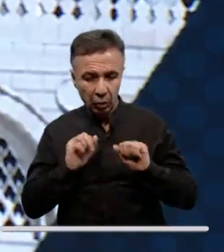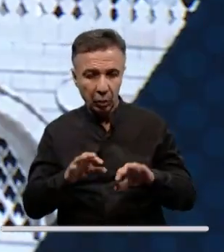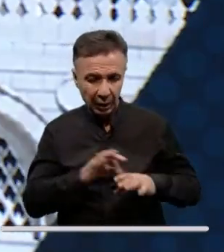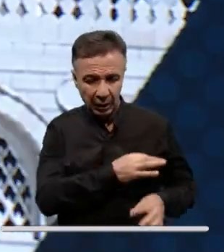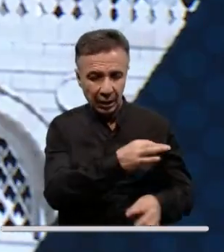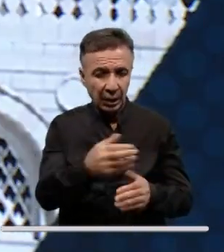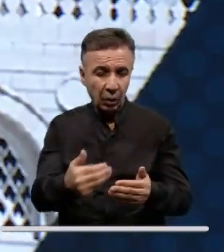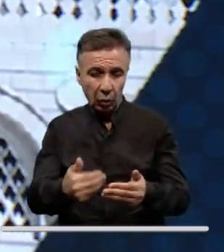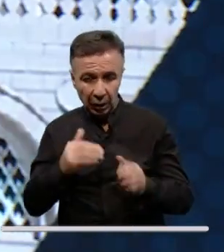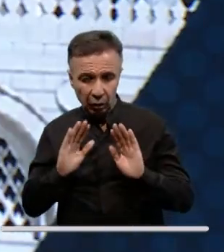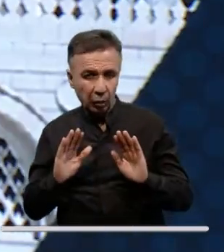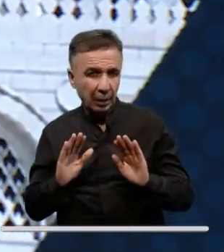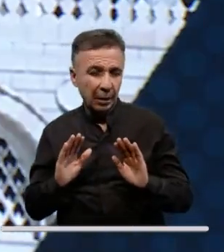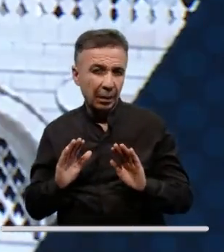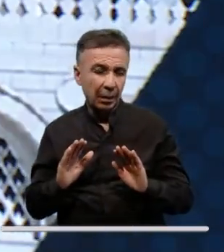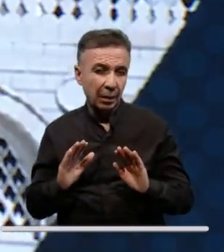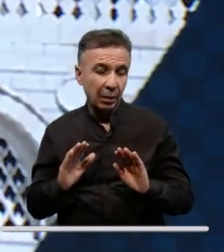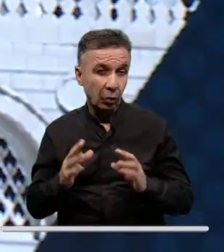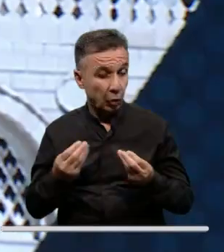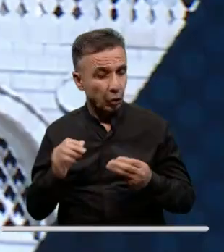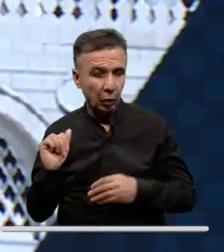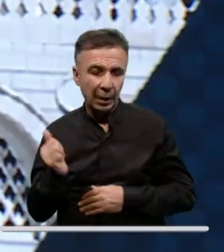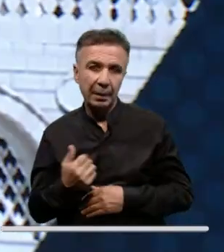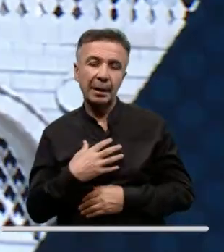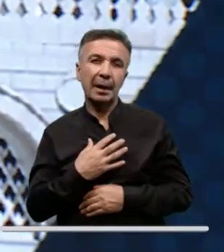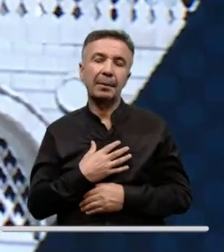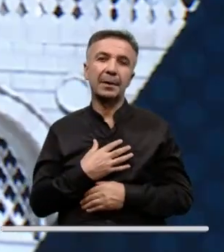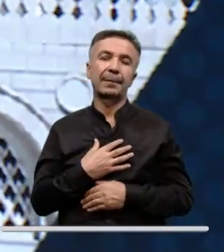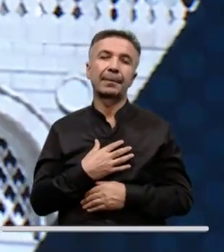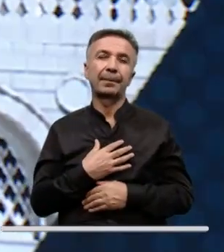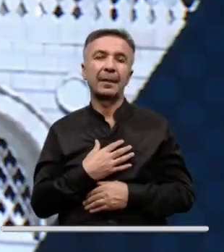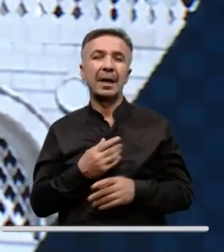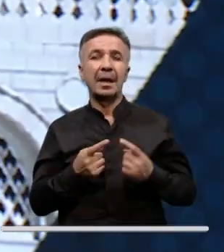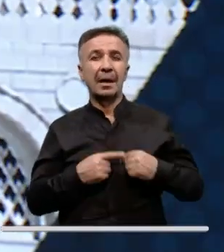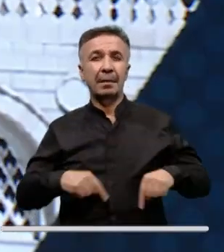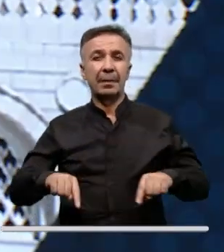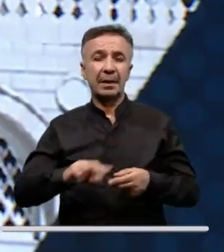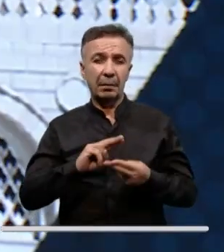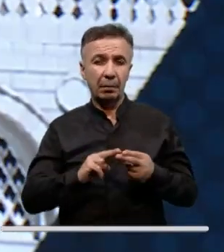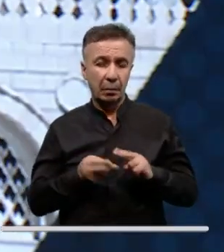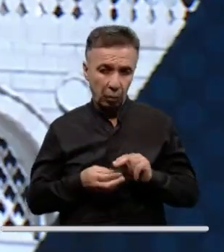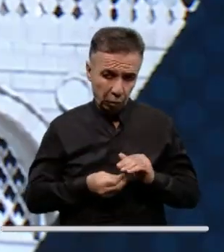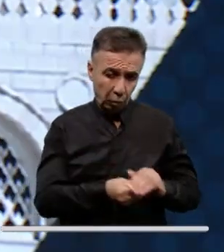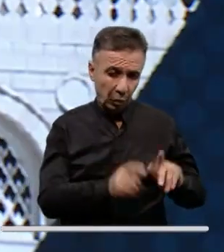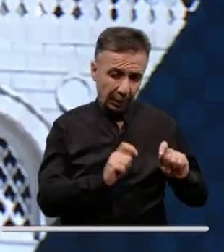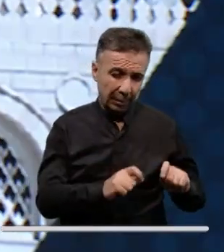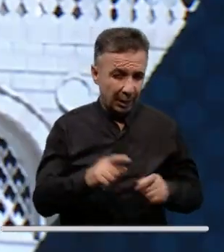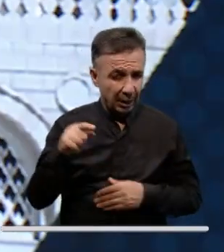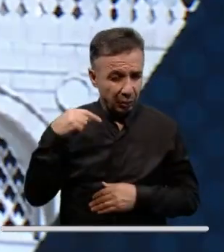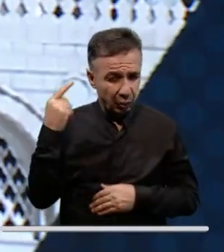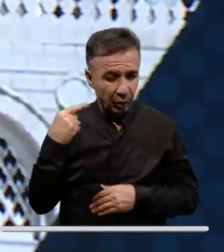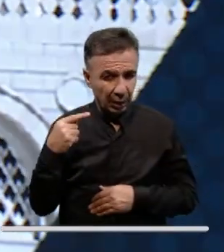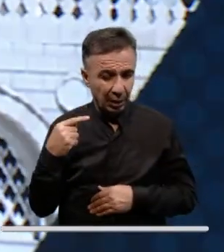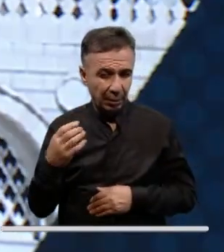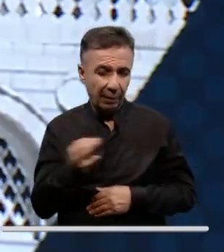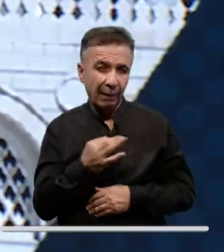sihirbazlı iştir kendimizin yani bize büyü yapıldı şeklinde de bir düşünceye bir